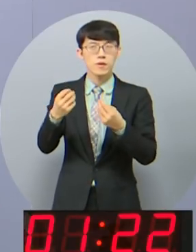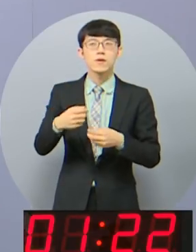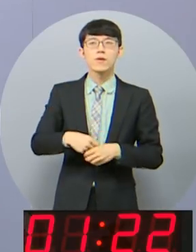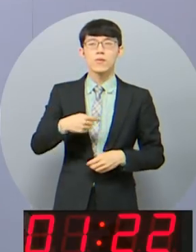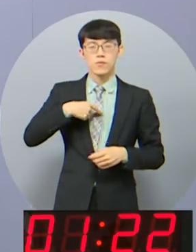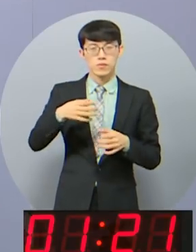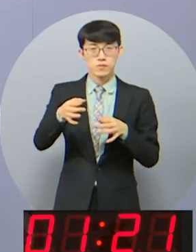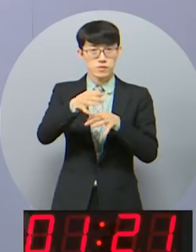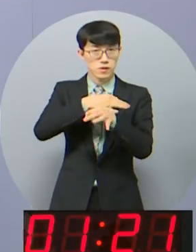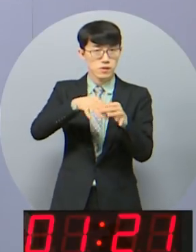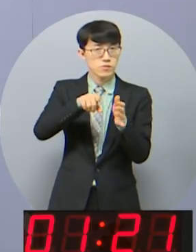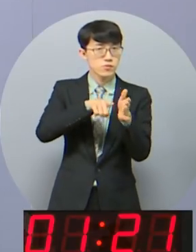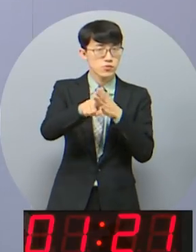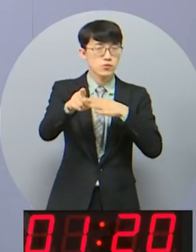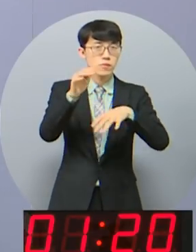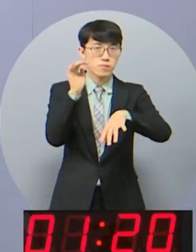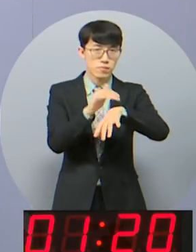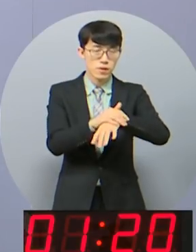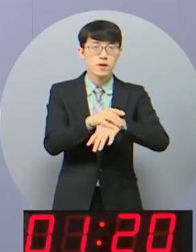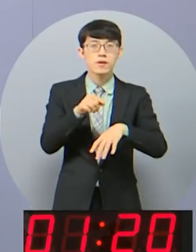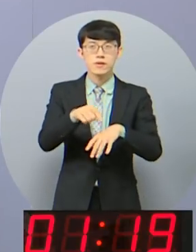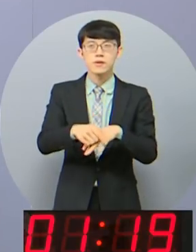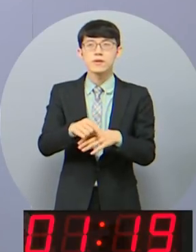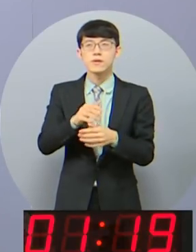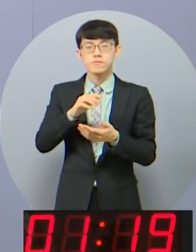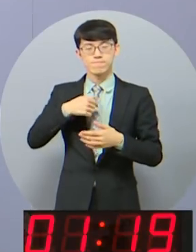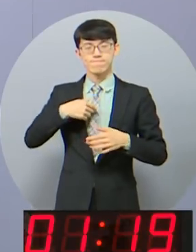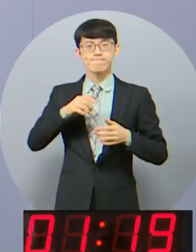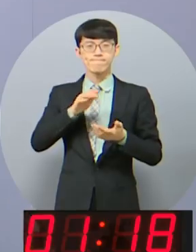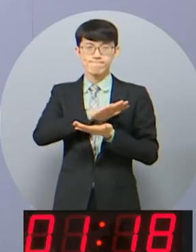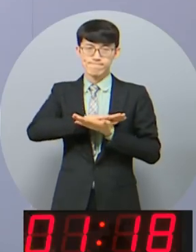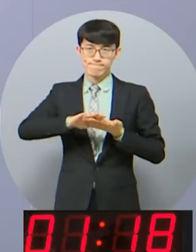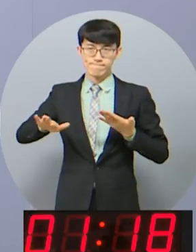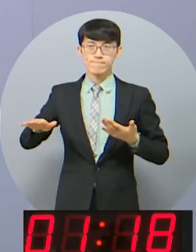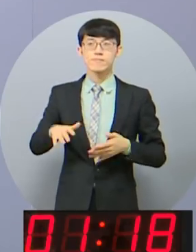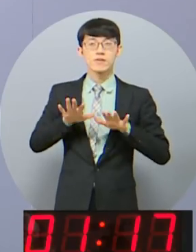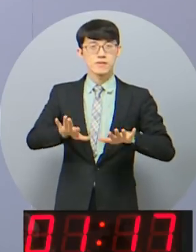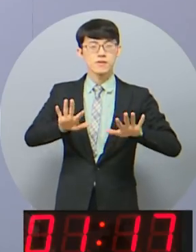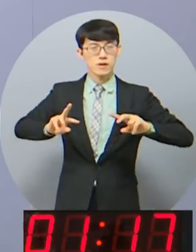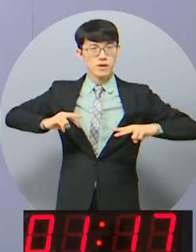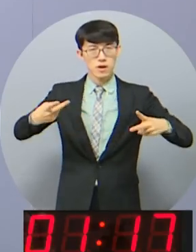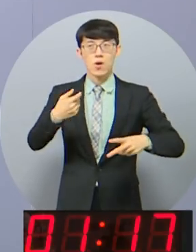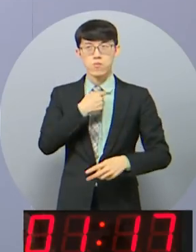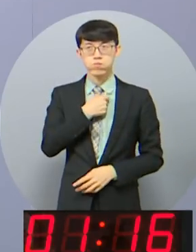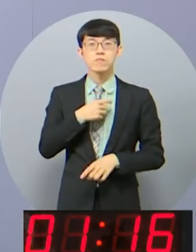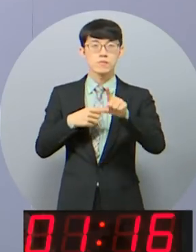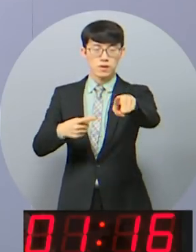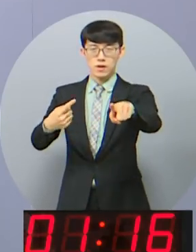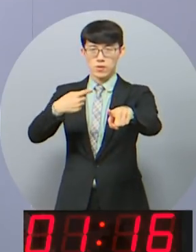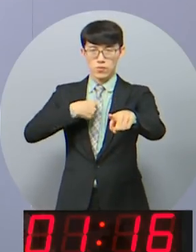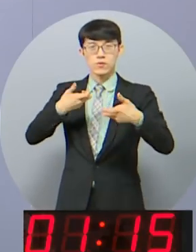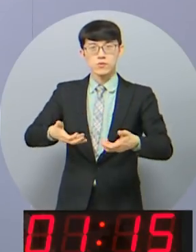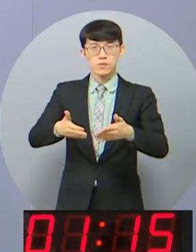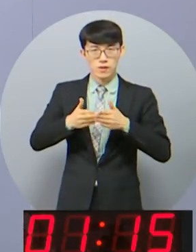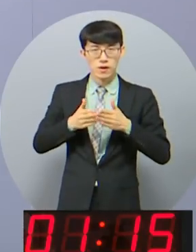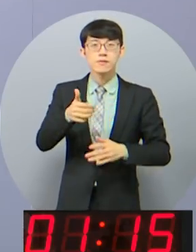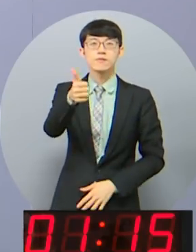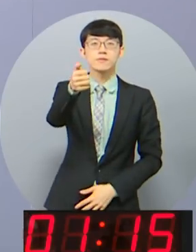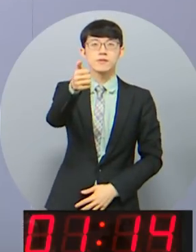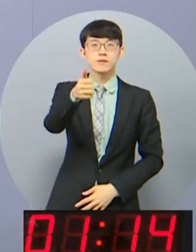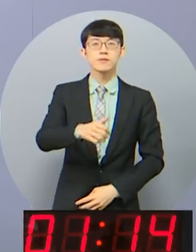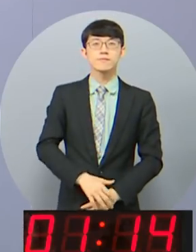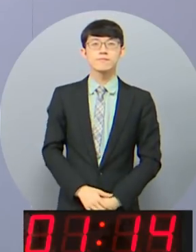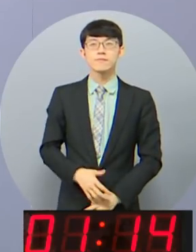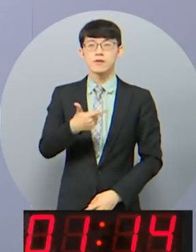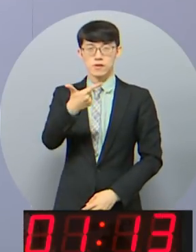量，进步新北市，现况要改变，您我是关键。谢谢大家。